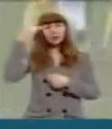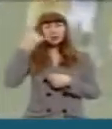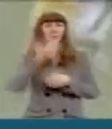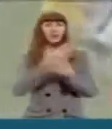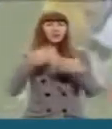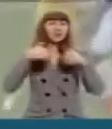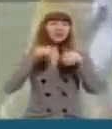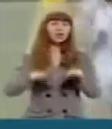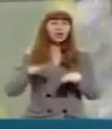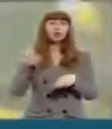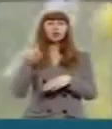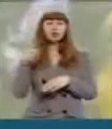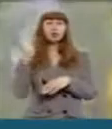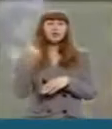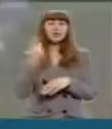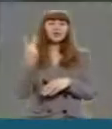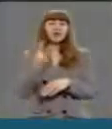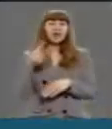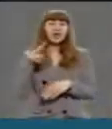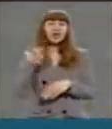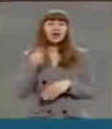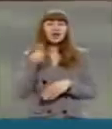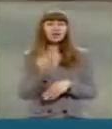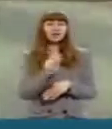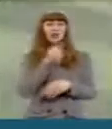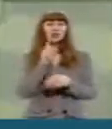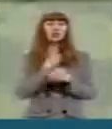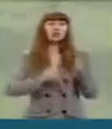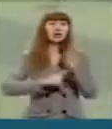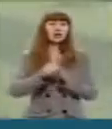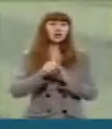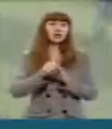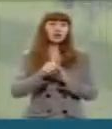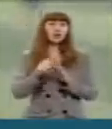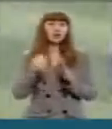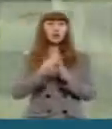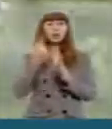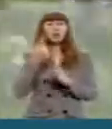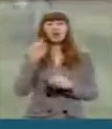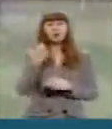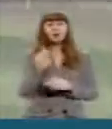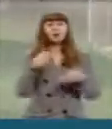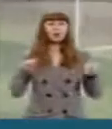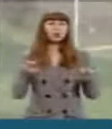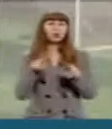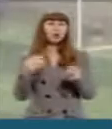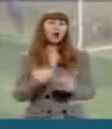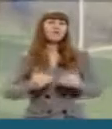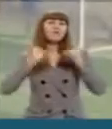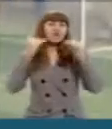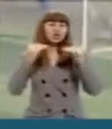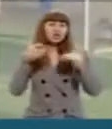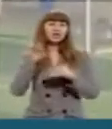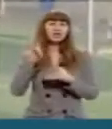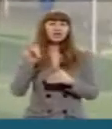турнирлер 1-ші тамыздан ерте басталу керек деген шешімге келдік. Сонымен қатар жоғары дивизион клубтары маусымы бастапқыда жоспарланғандай 1-ші шілдеде